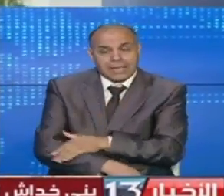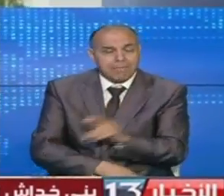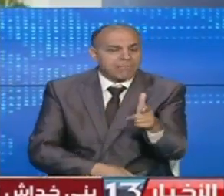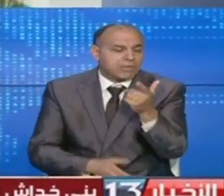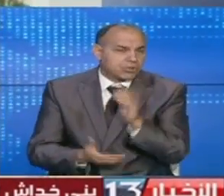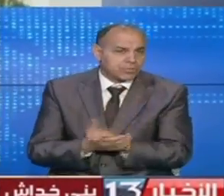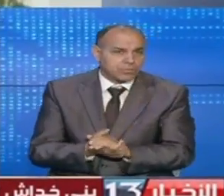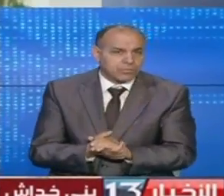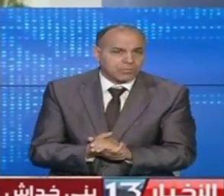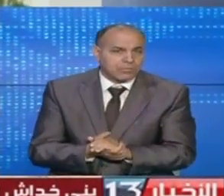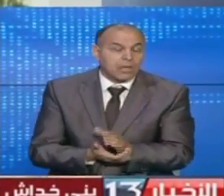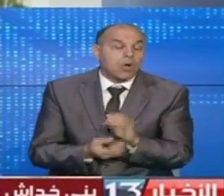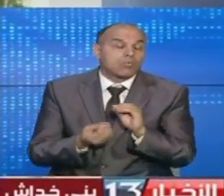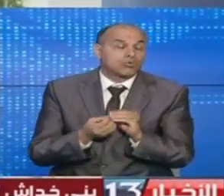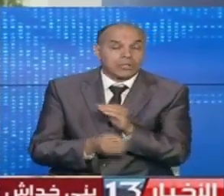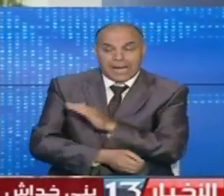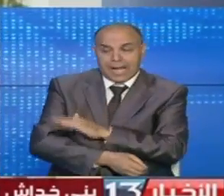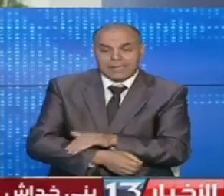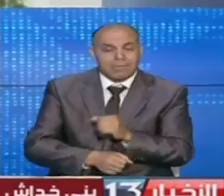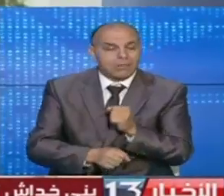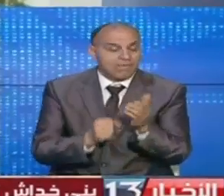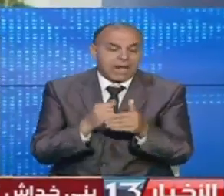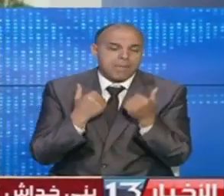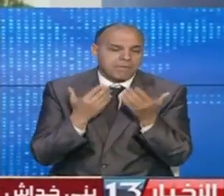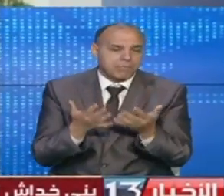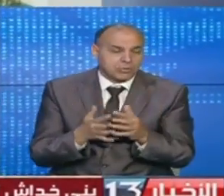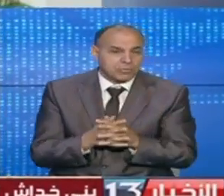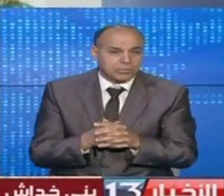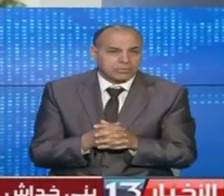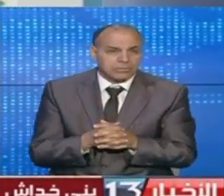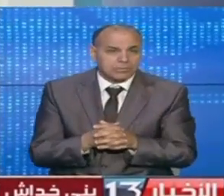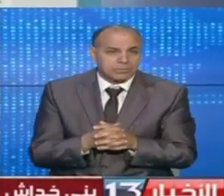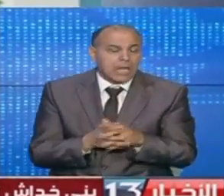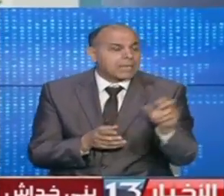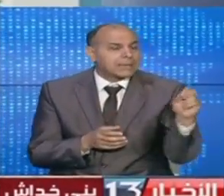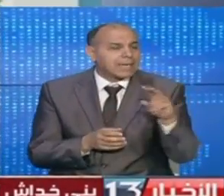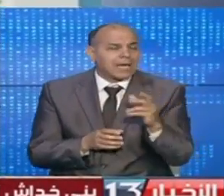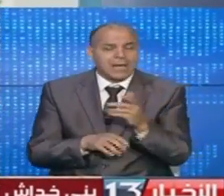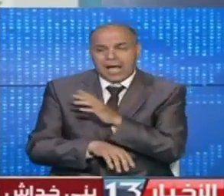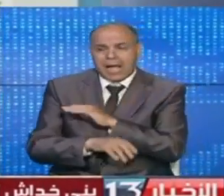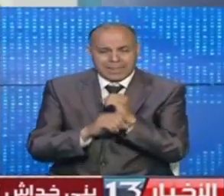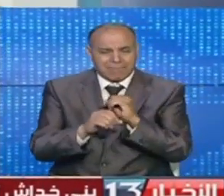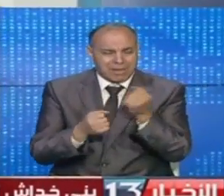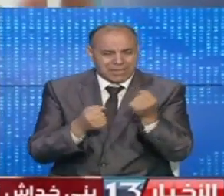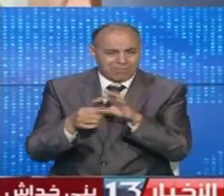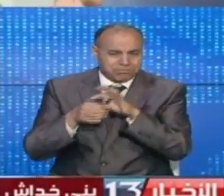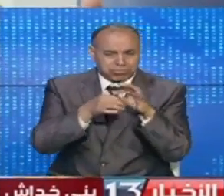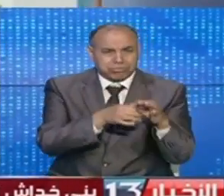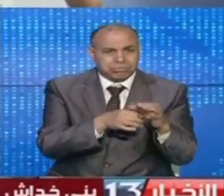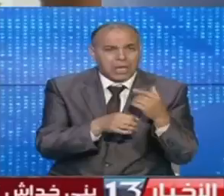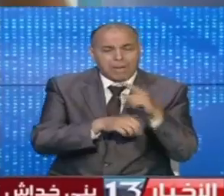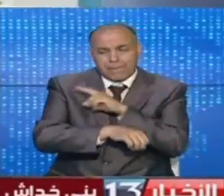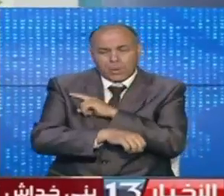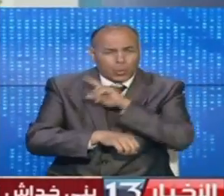ثمش، اليد العاملة ما ثمش خلاص. التنقل معناها الخدامة إلا ما نمشي معناها